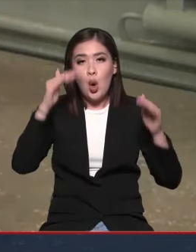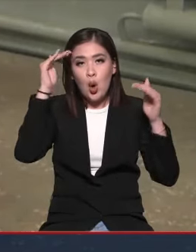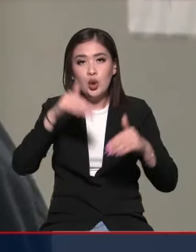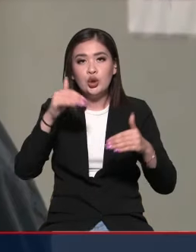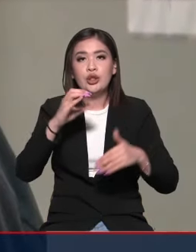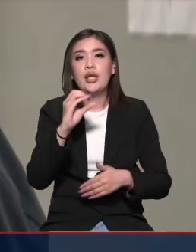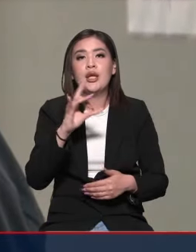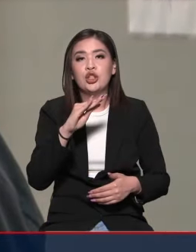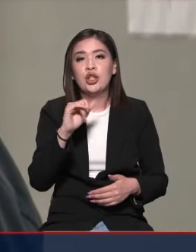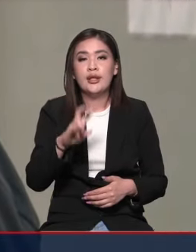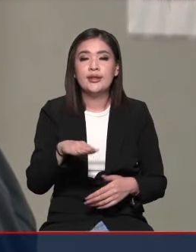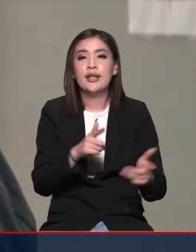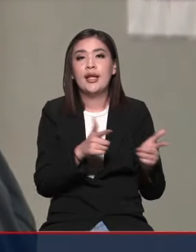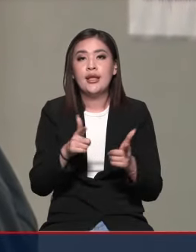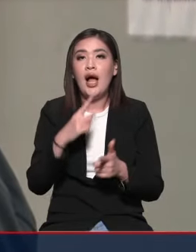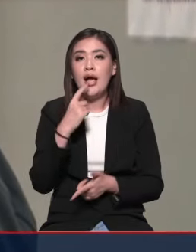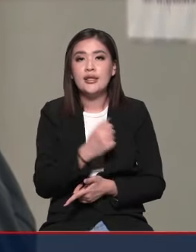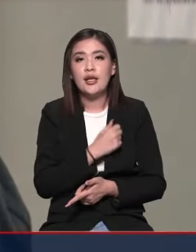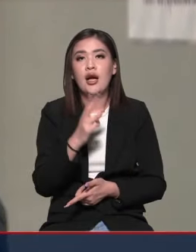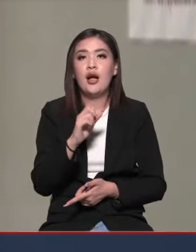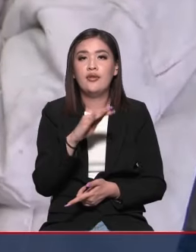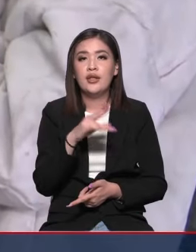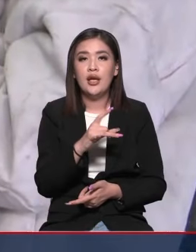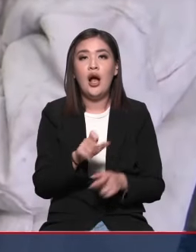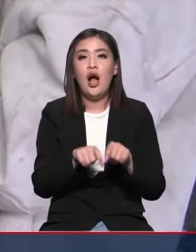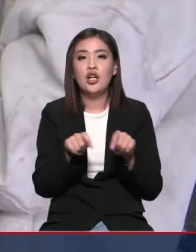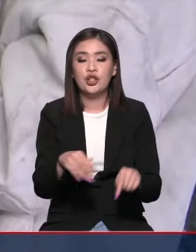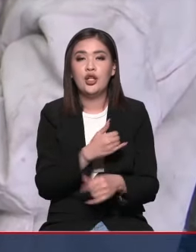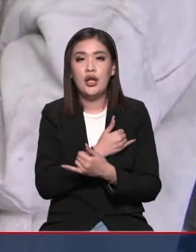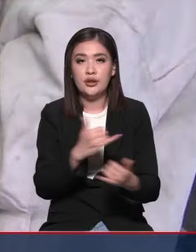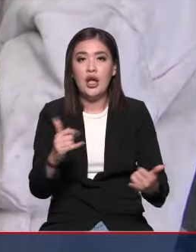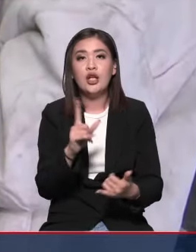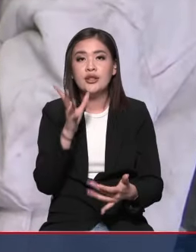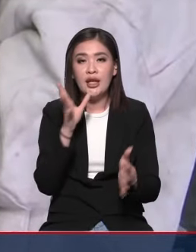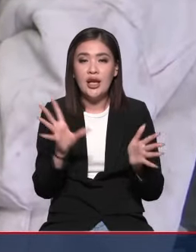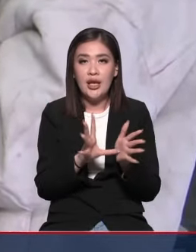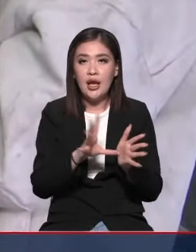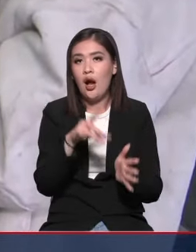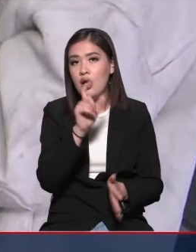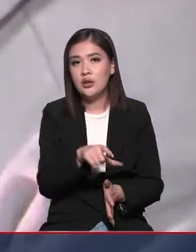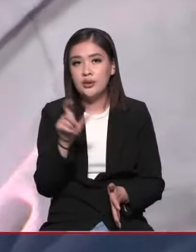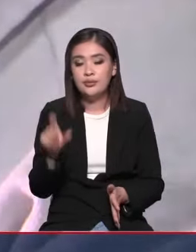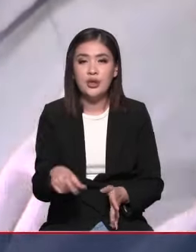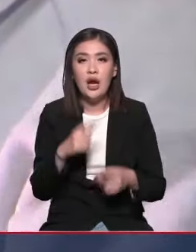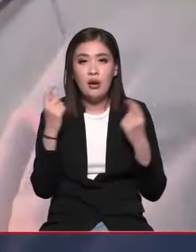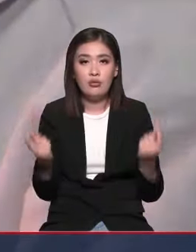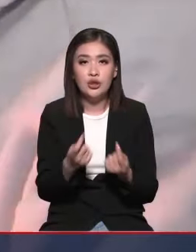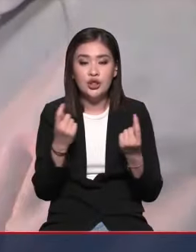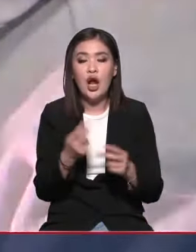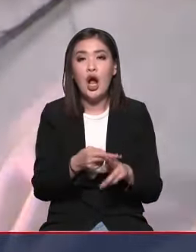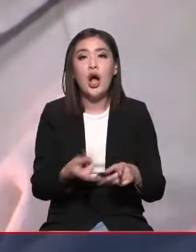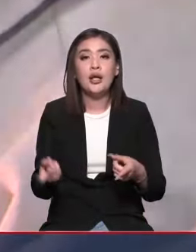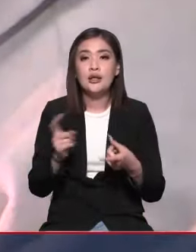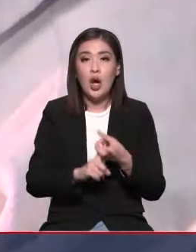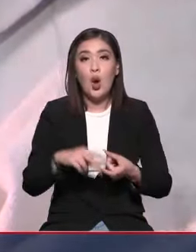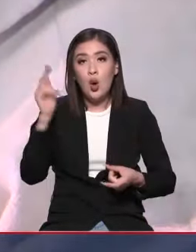колледждерде сержант даярлайтын әскери кафедра ашуды ұсынды. Себебі техникалық мамандар тапшы. Сондықтан мамандығы бойынша